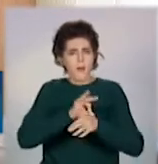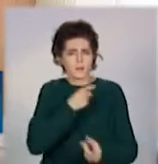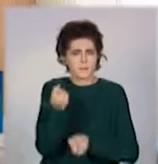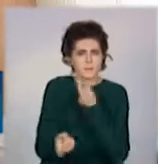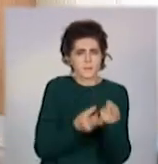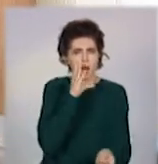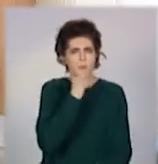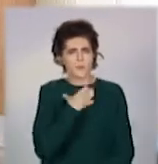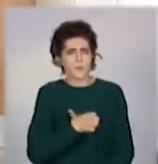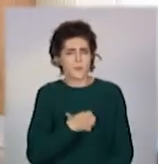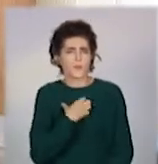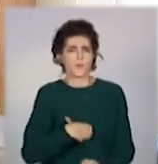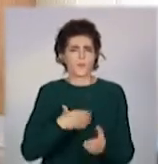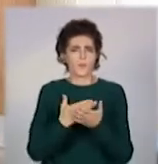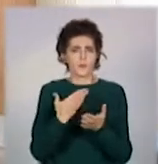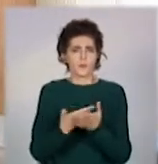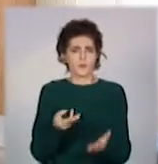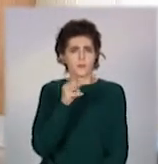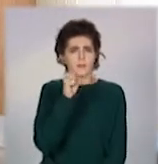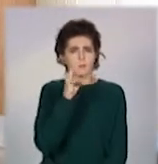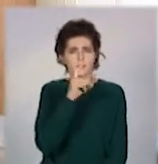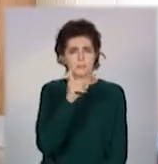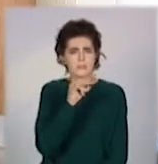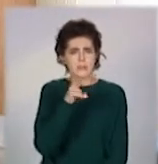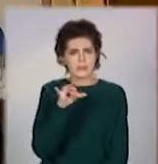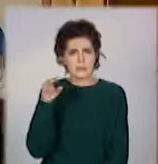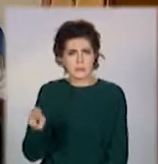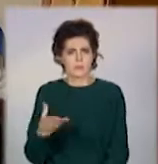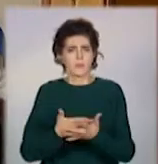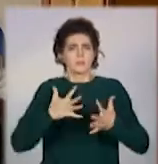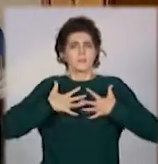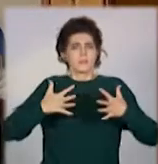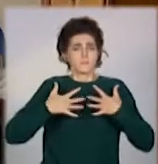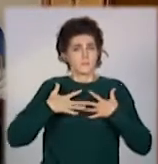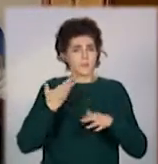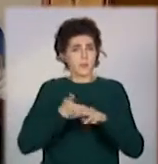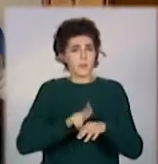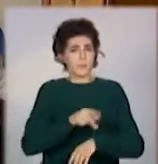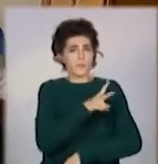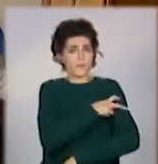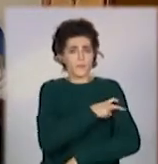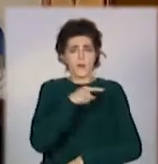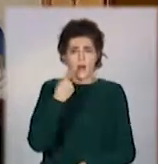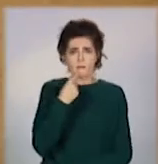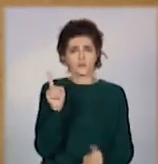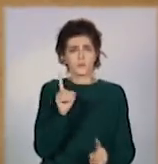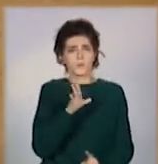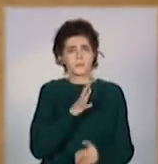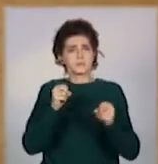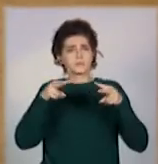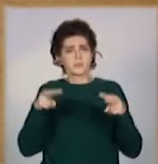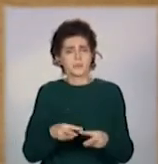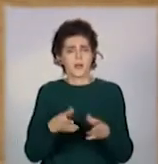риносинуситів, також і тонзиліти, і бронхіти. Радять медики, разом із обігрівачем варто